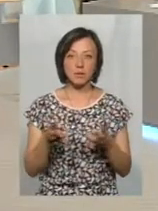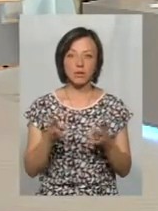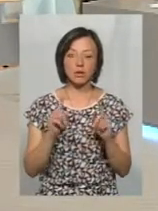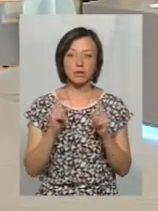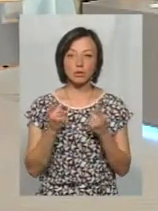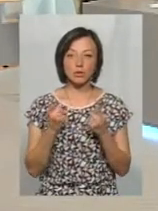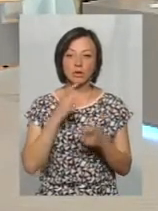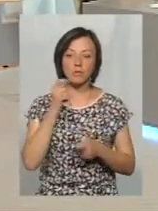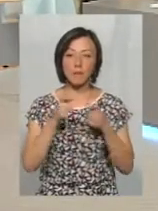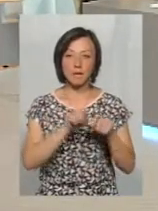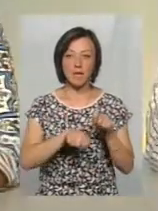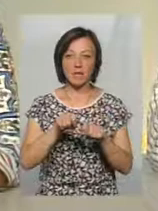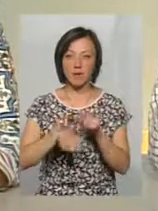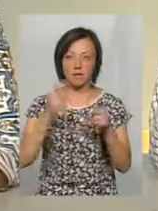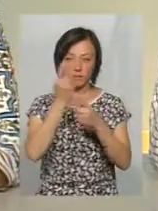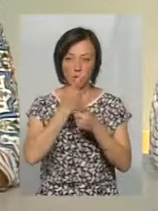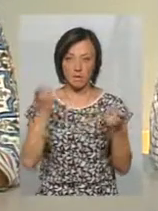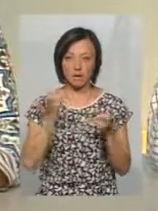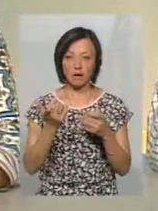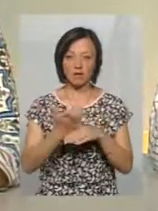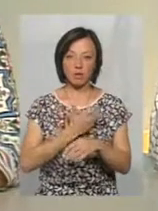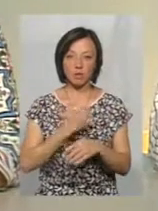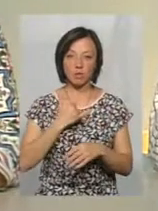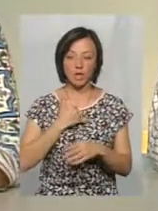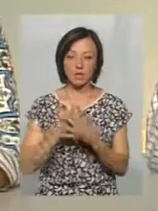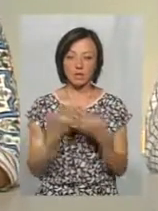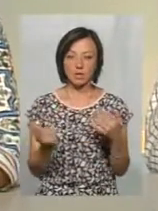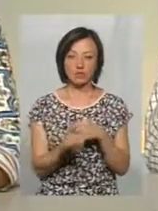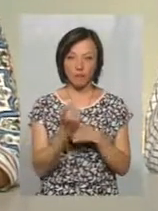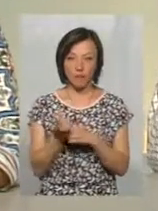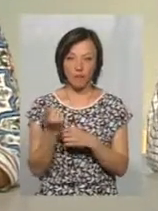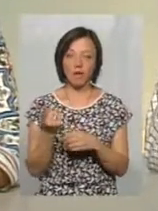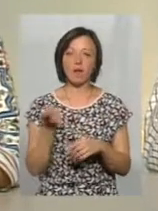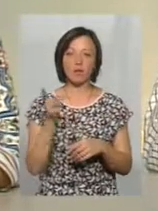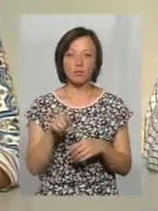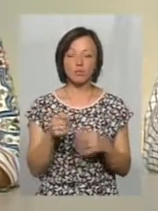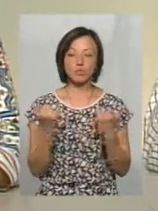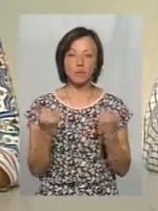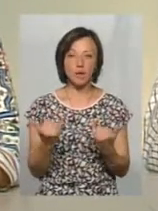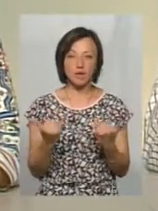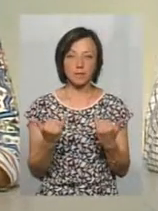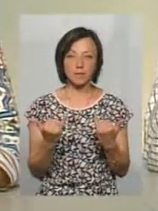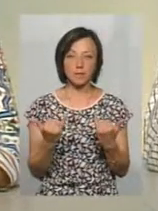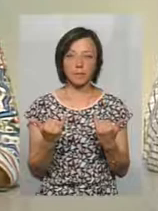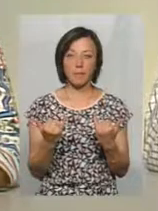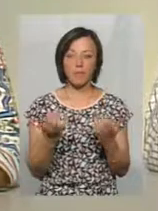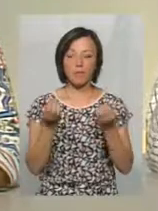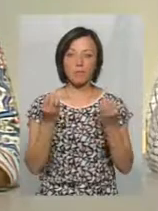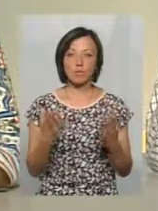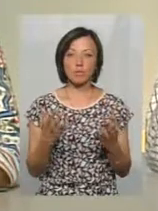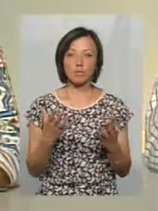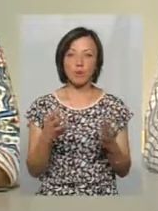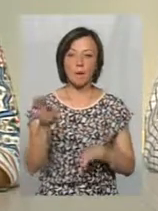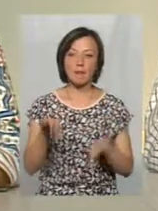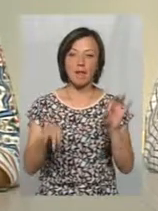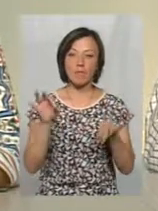дуже ретельно перевіряти ту інформацію, яка надходить до нас з різних джерел. Так? Тому що зараз дуже просто